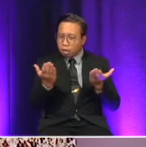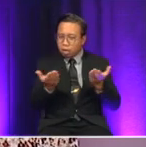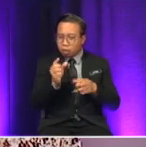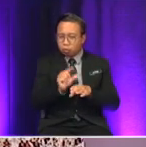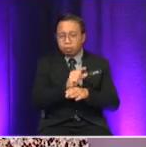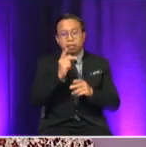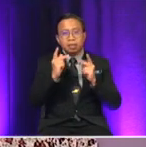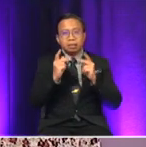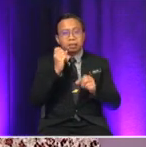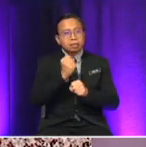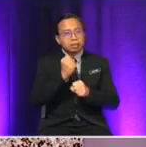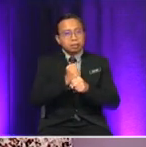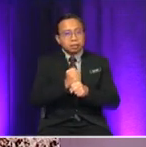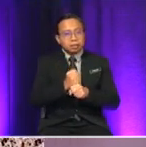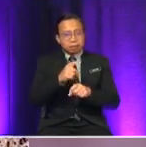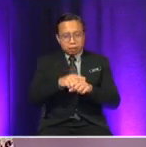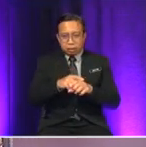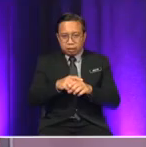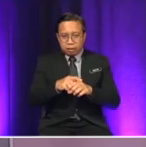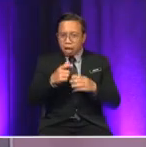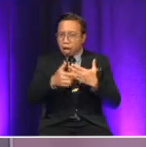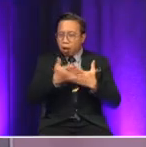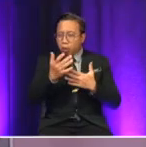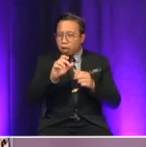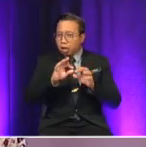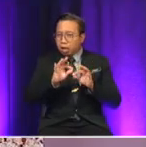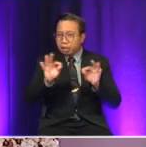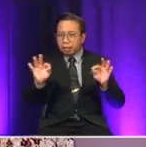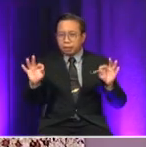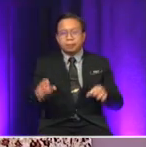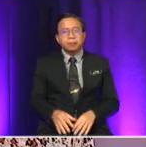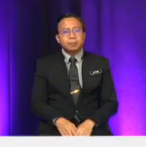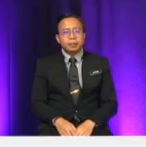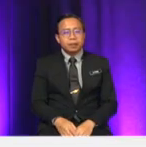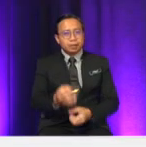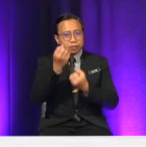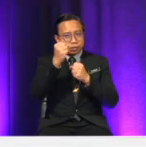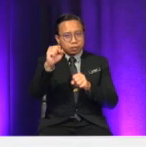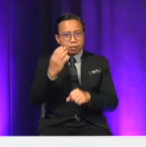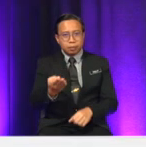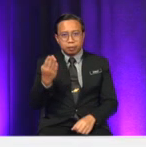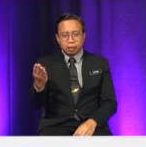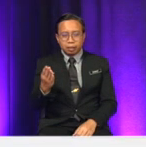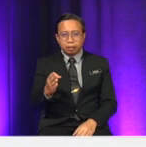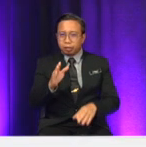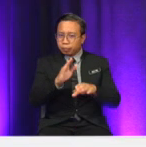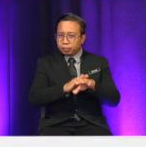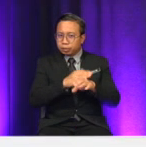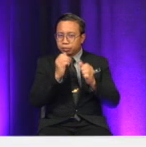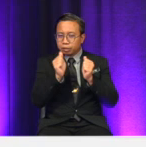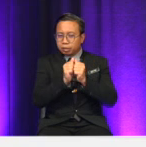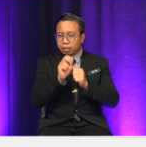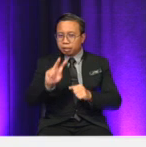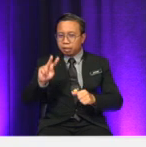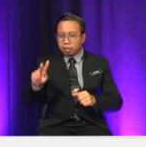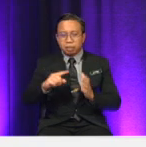kerja di awal ayat. Contohnya kat sini, Alisha menggunakan kata kerja menyediakan bahan, bermesra dengan kanak-kanak,